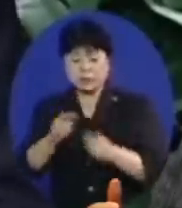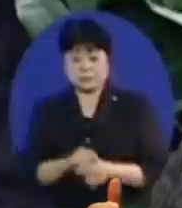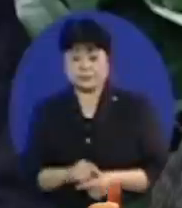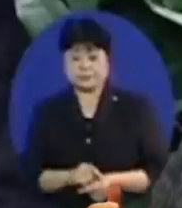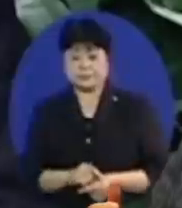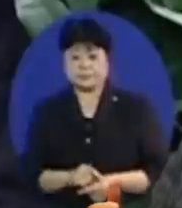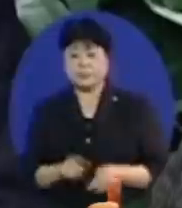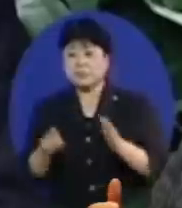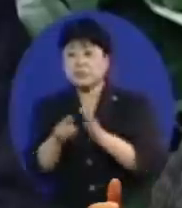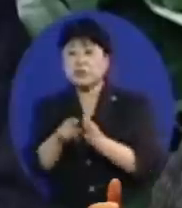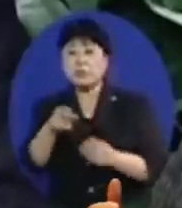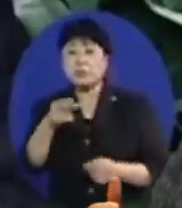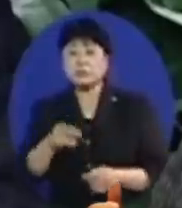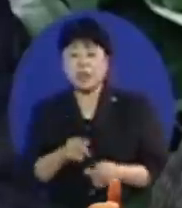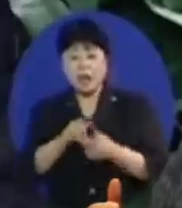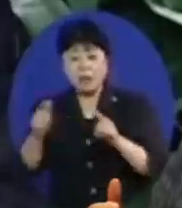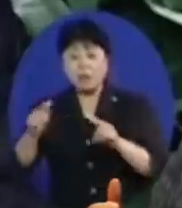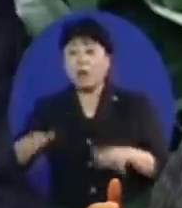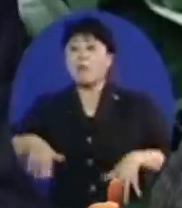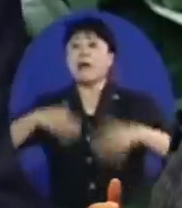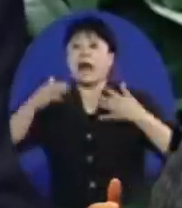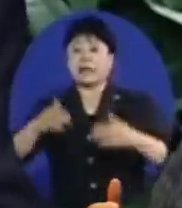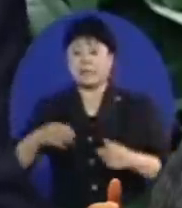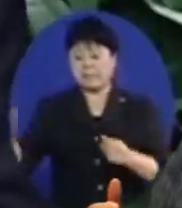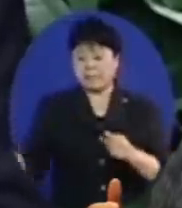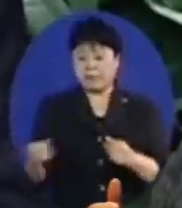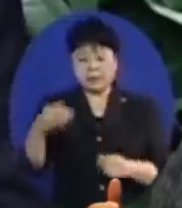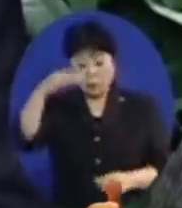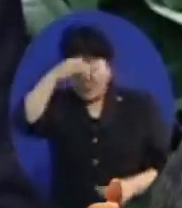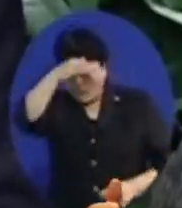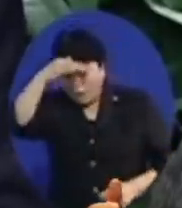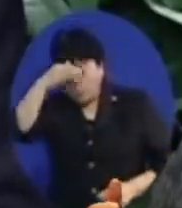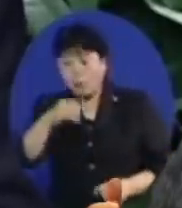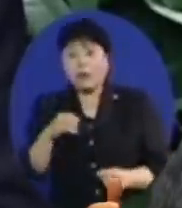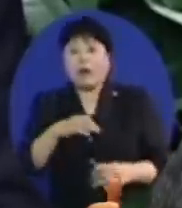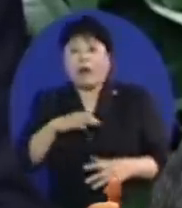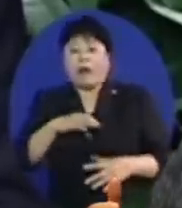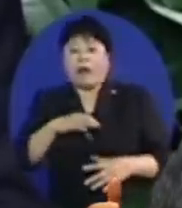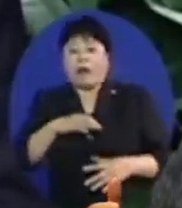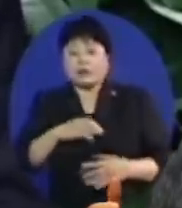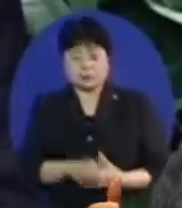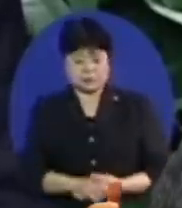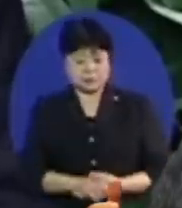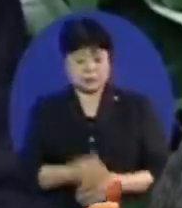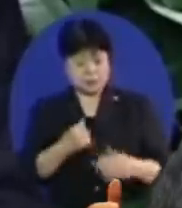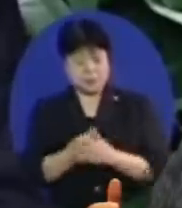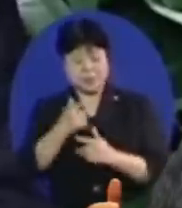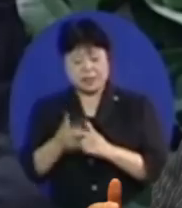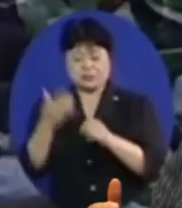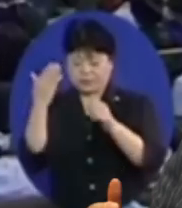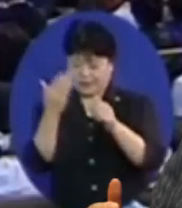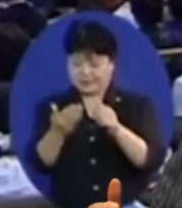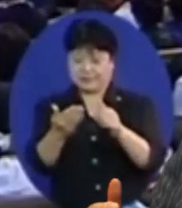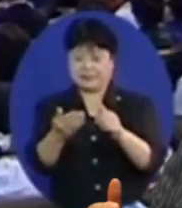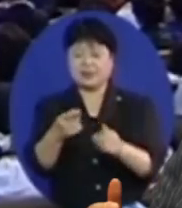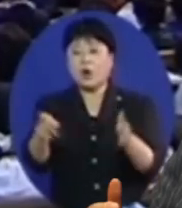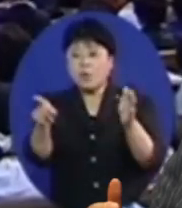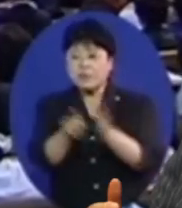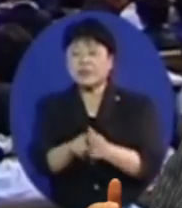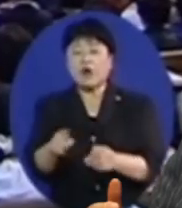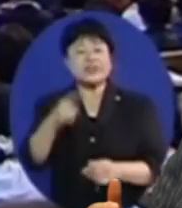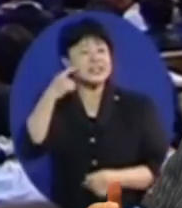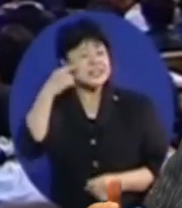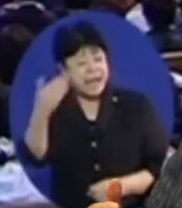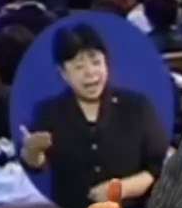믿는 믿음을 갖지 않고 바람과 파도를 바라보고 두려워했습니다. 그렇기 때문에 예수님께서 내 믿음이